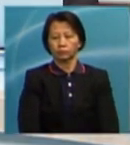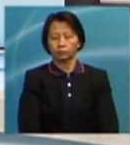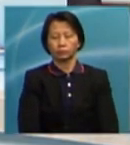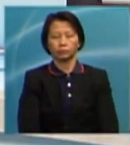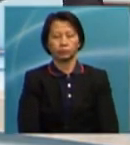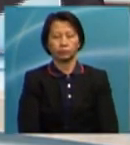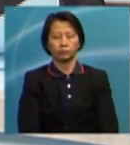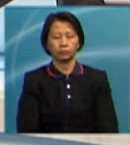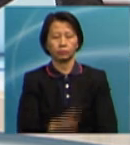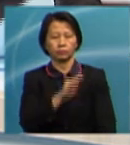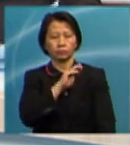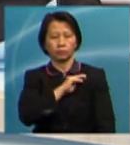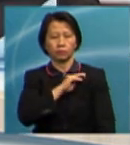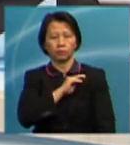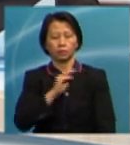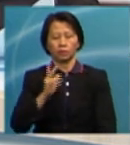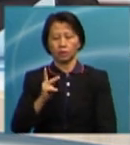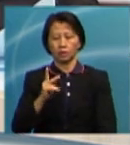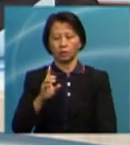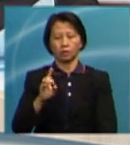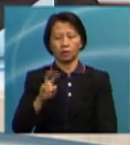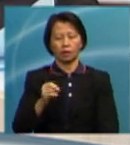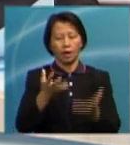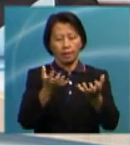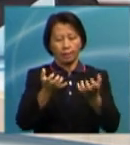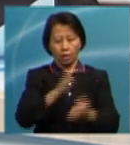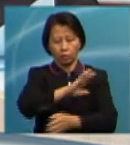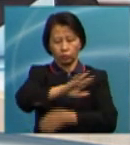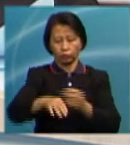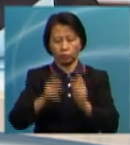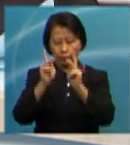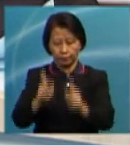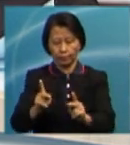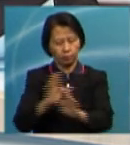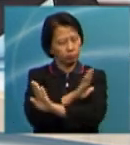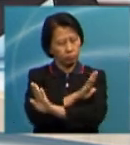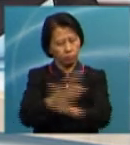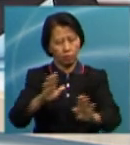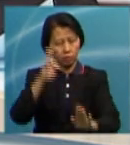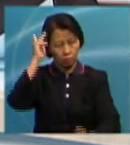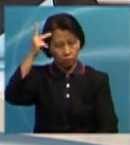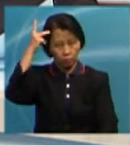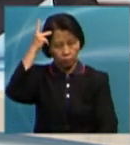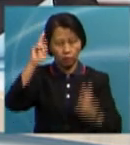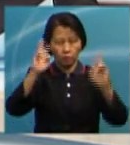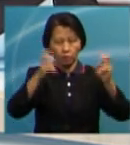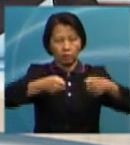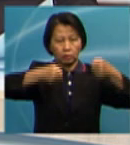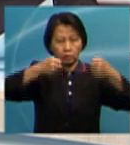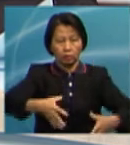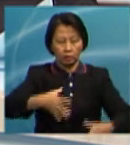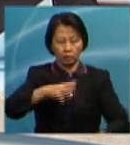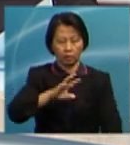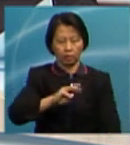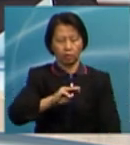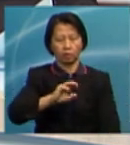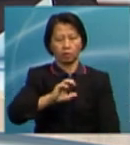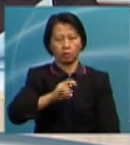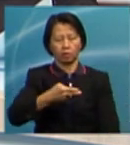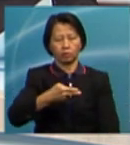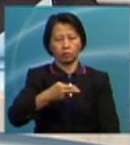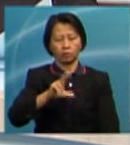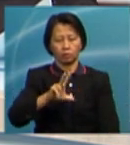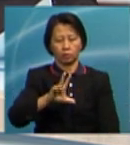finding Menteri Dalam Negeri pula mahu semua pihak supaya tidak mempolitikkan isu kehilangan pesawat Mas